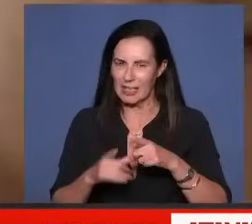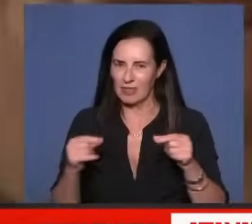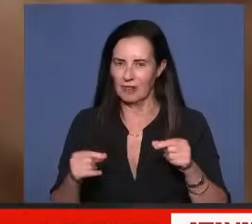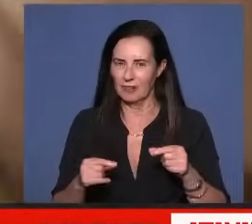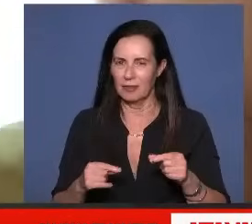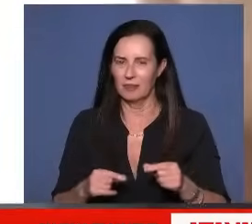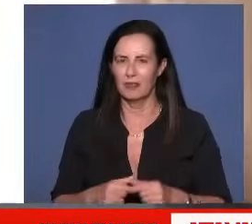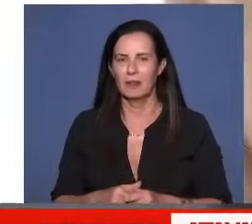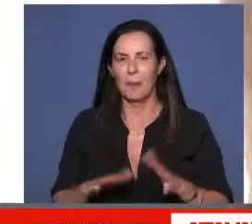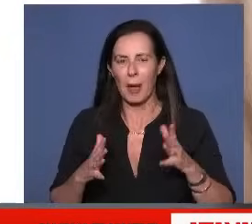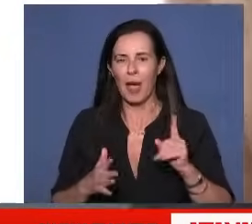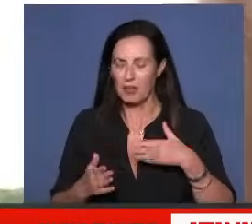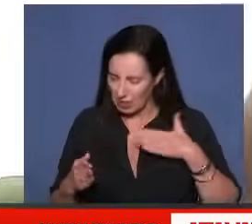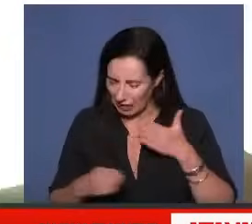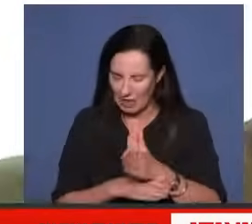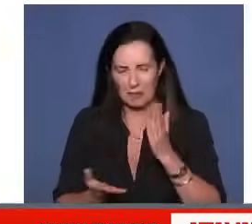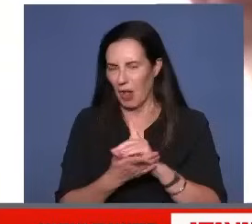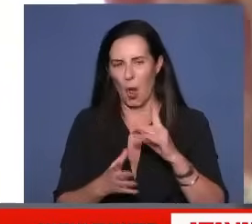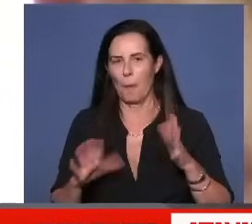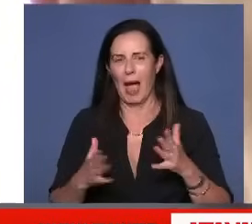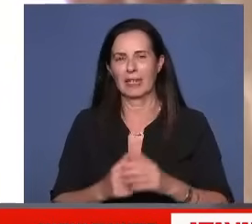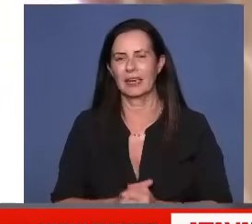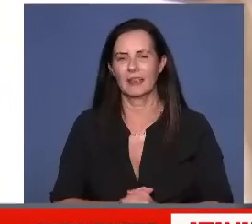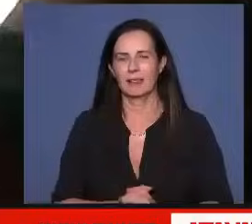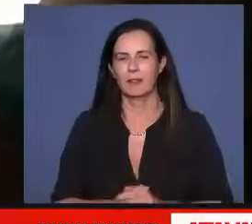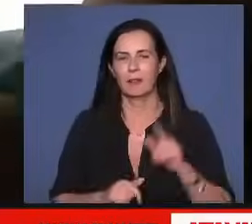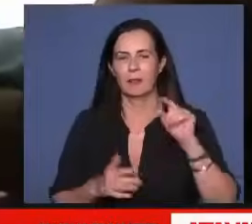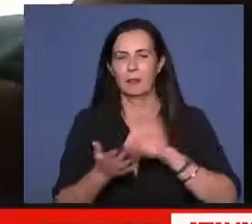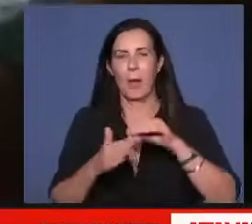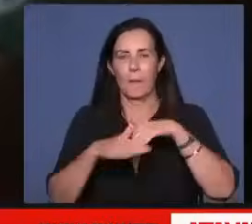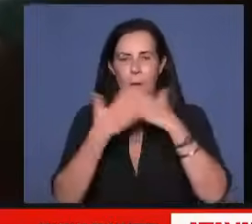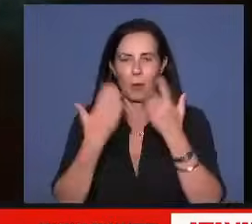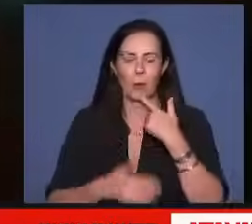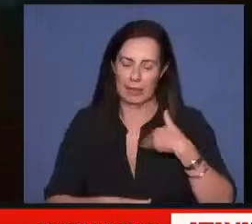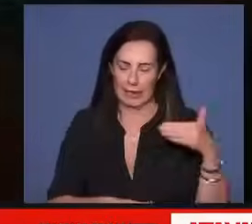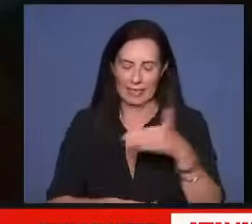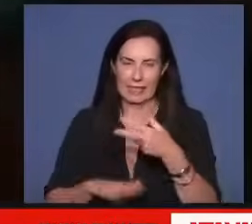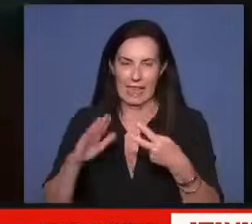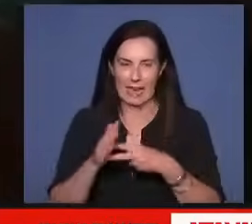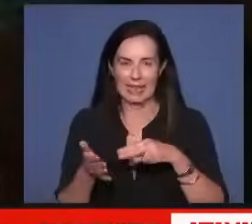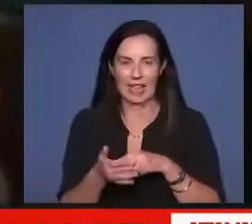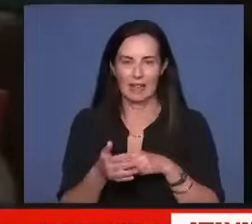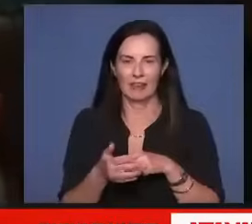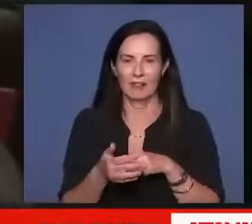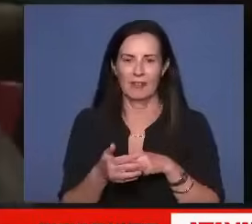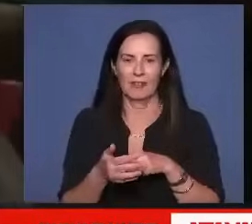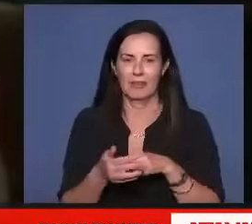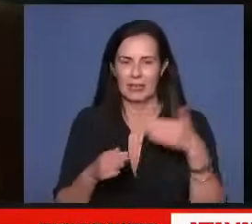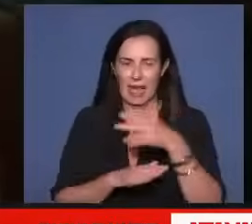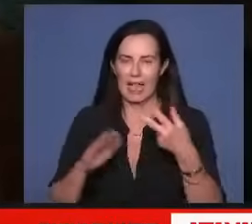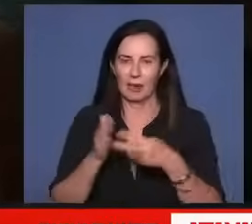בכללי. איך שנכנסנו כבר עבר. הגיע הבוקר, אמרו לנו להיכנס לחדר פנימי. נכנסנו לחדר